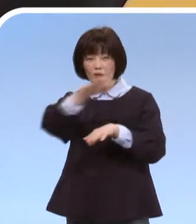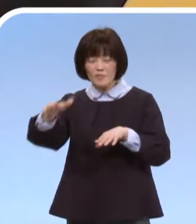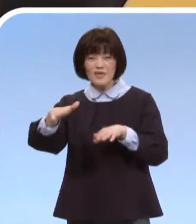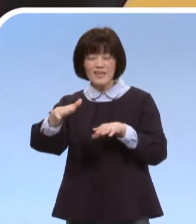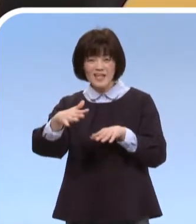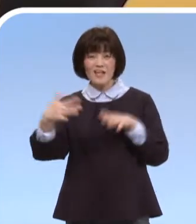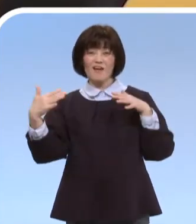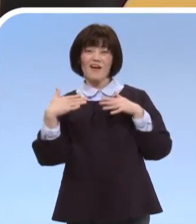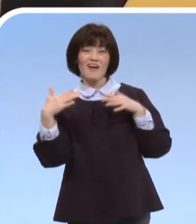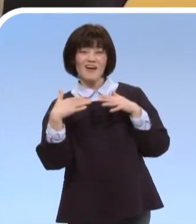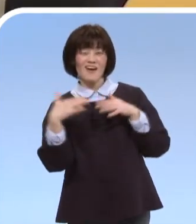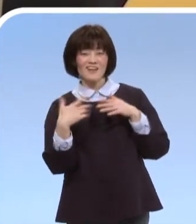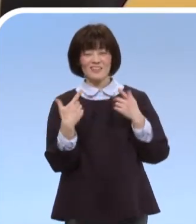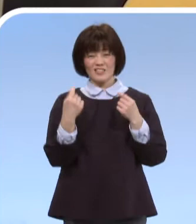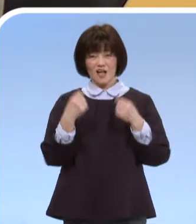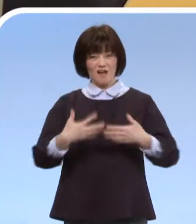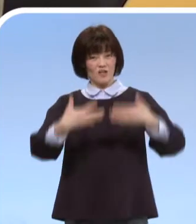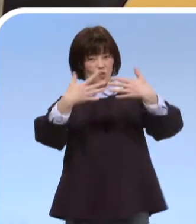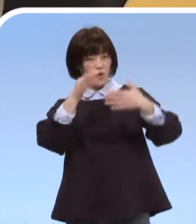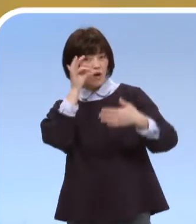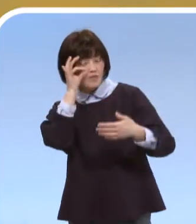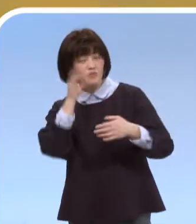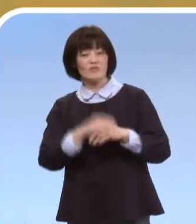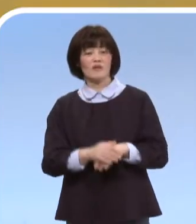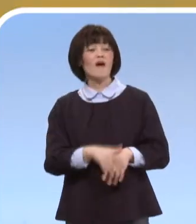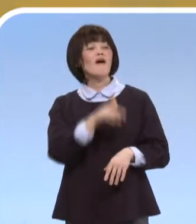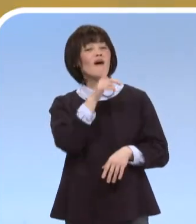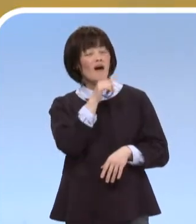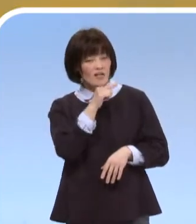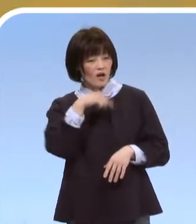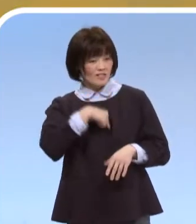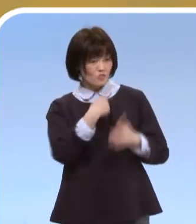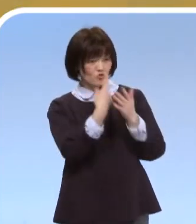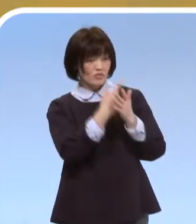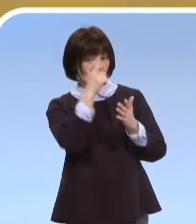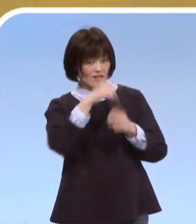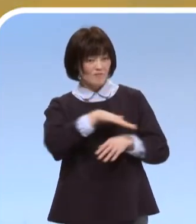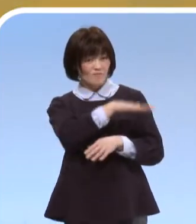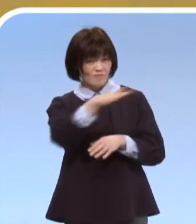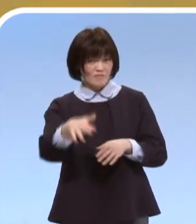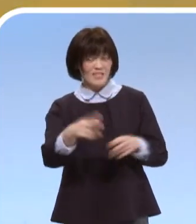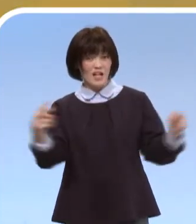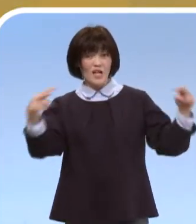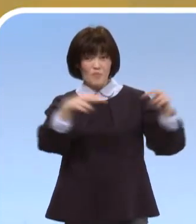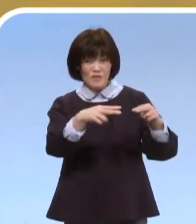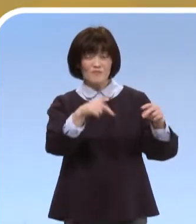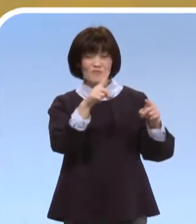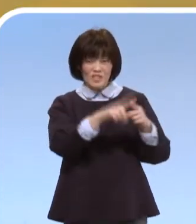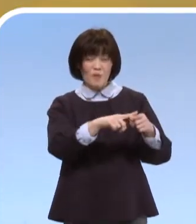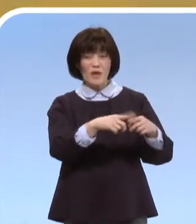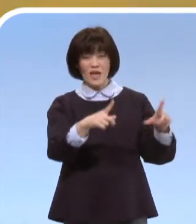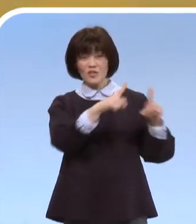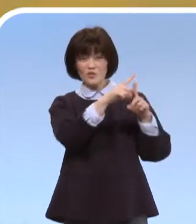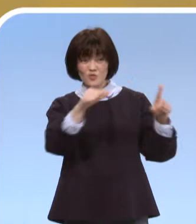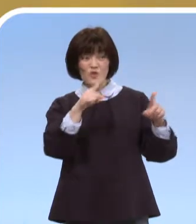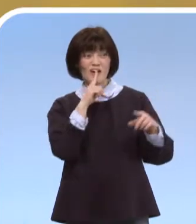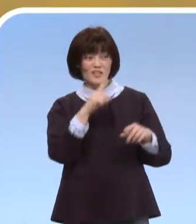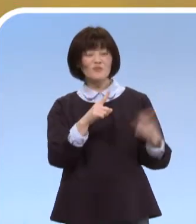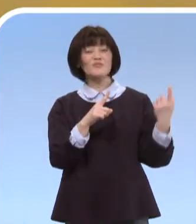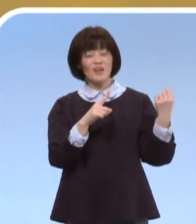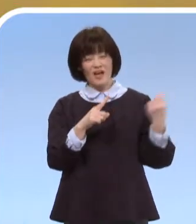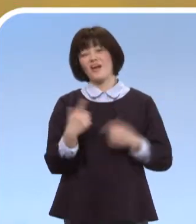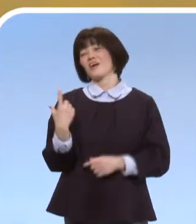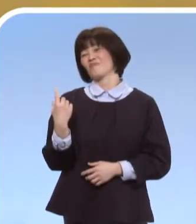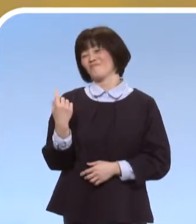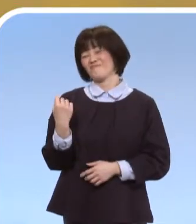い、 でお話聞きながら、 そうです、そうです、 それいいですね。だからツアーなんですね、 うん、じゃ 動画の違うところっていうのは、 うん うん、ただ見るだ